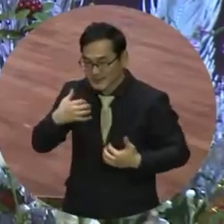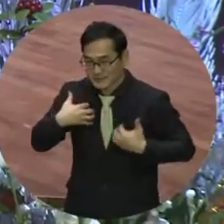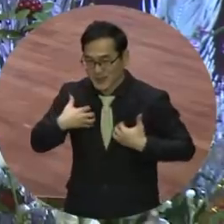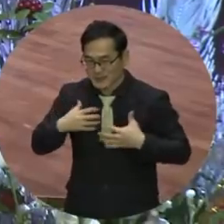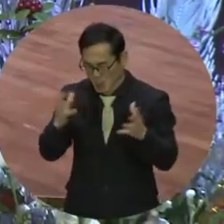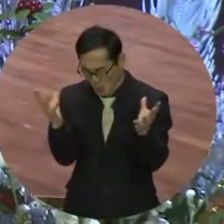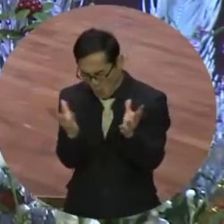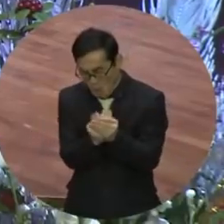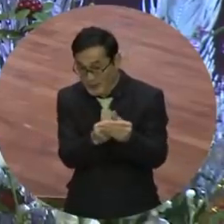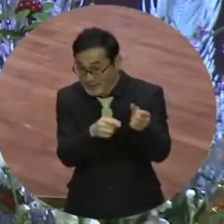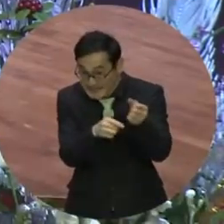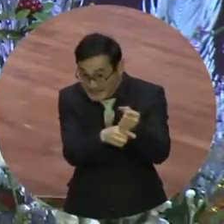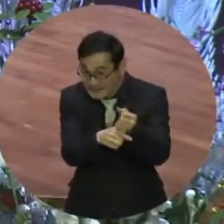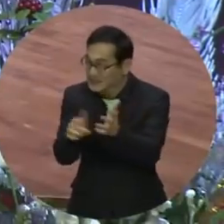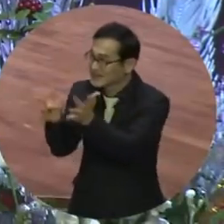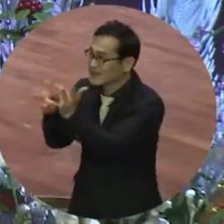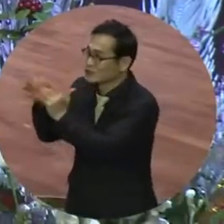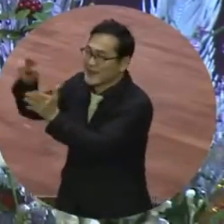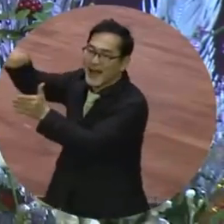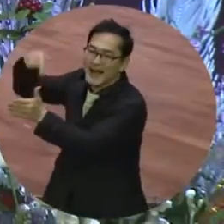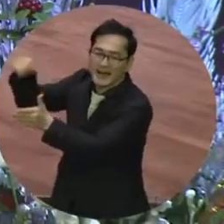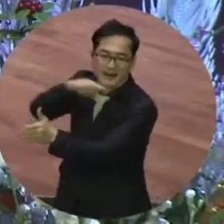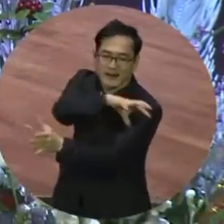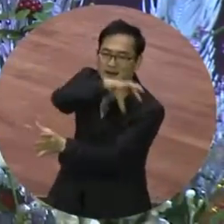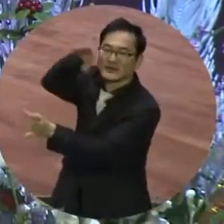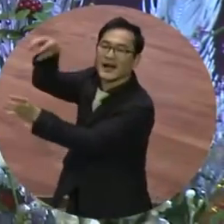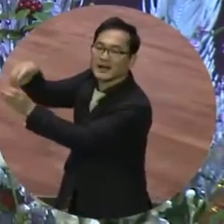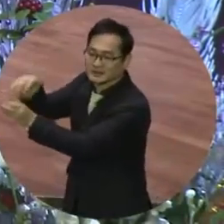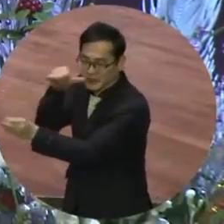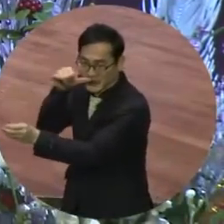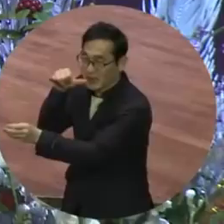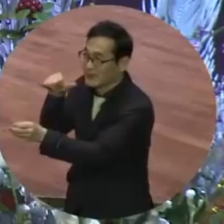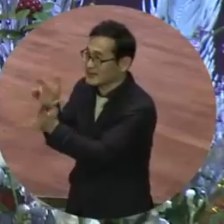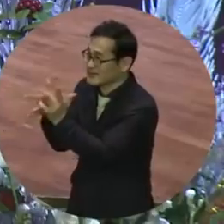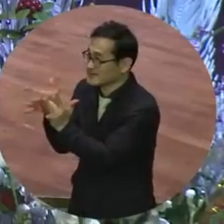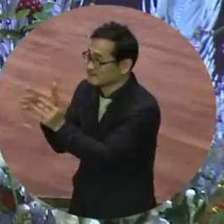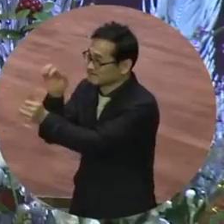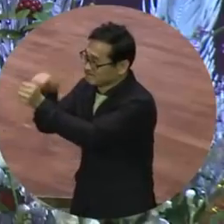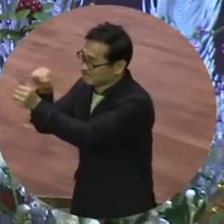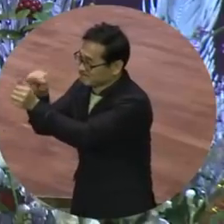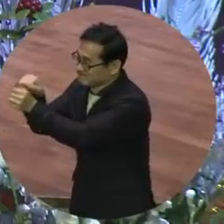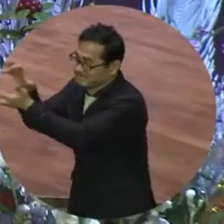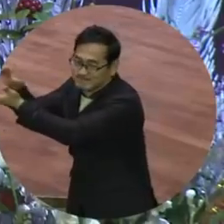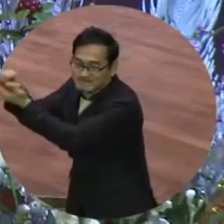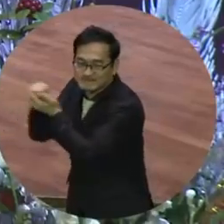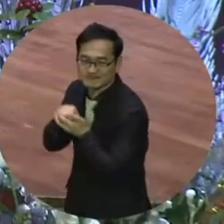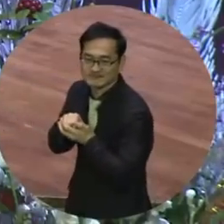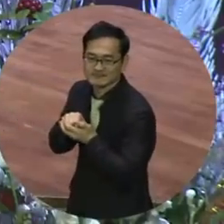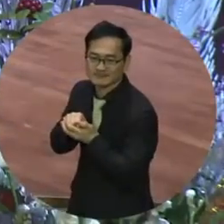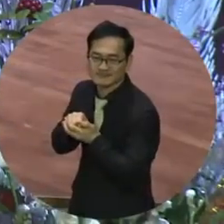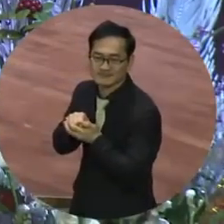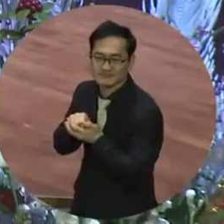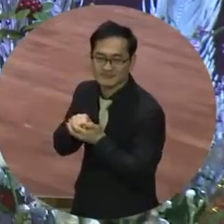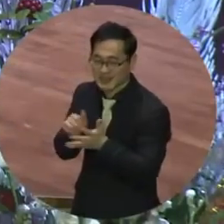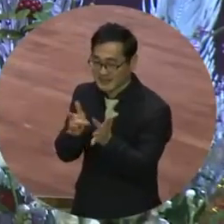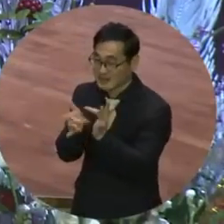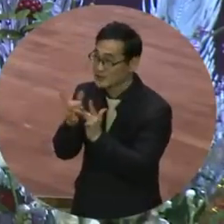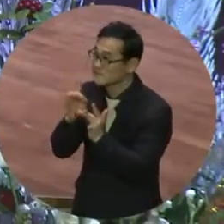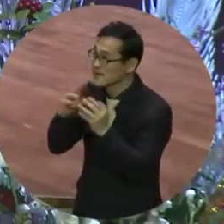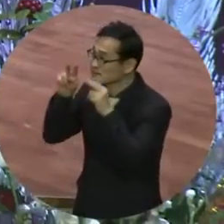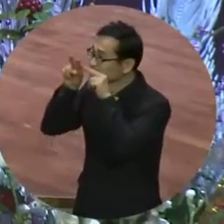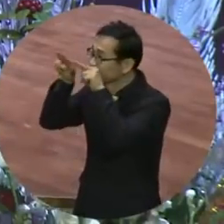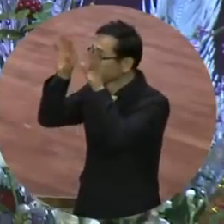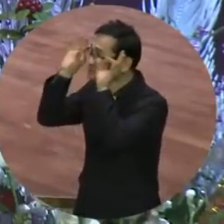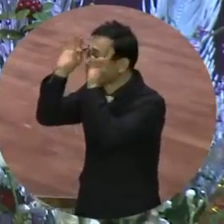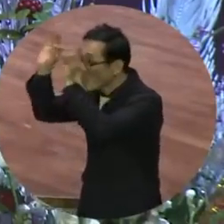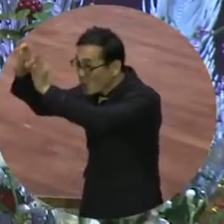예수 그리스도 안에 있다는 사실을 여러분이 체험하고 우리는 예수 그리스도만 바라보고